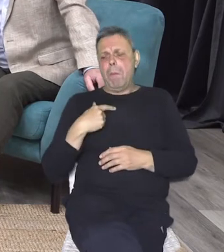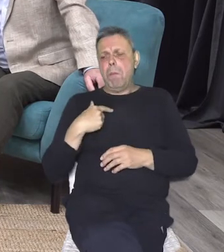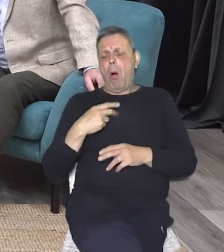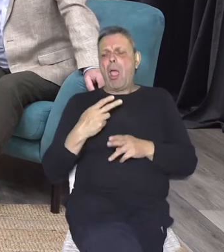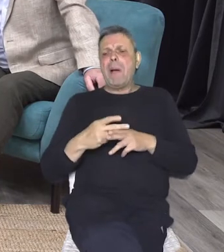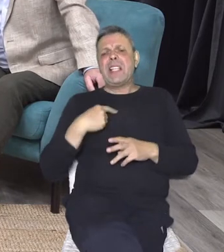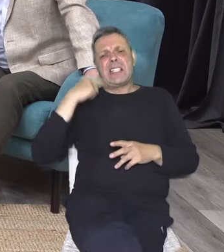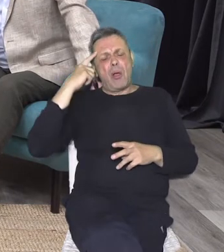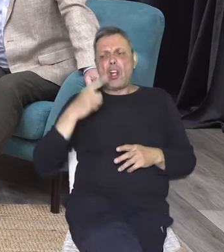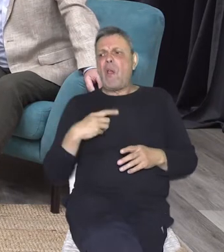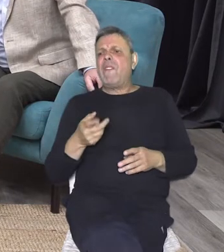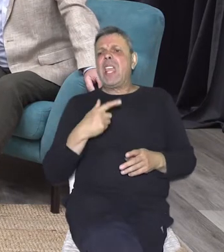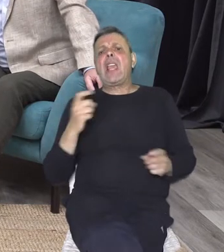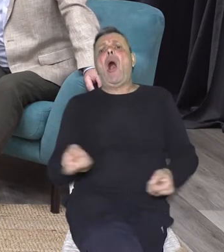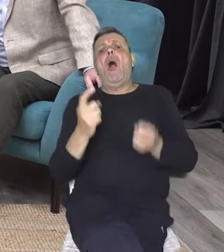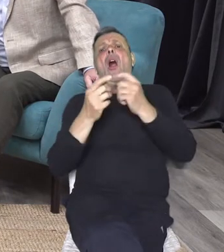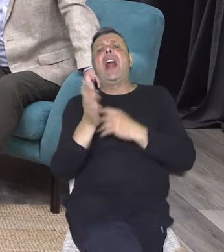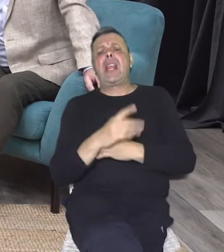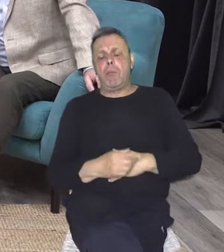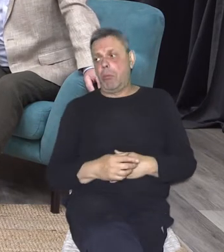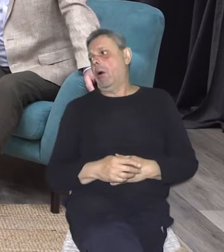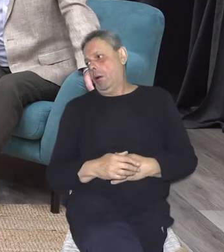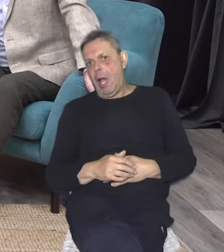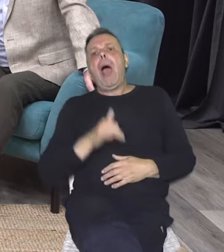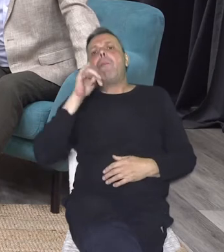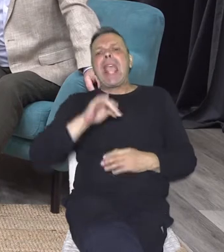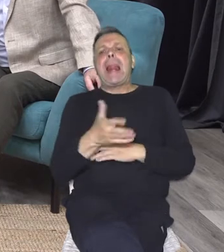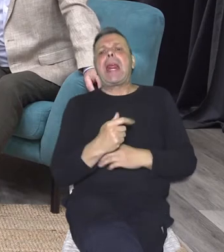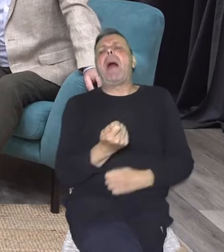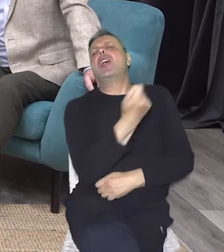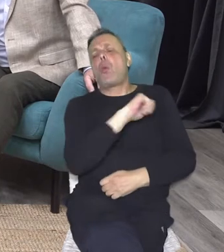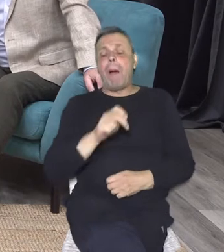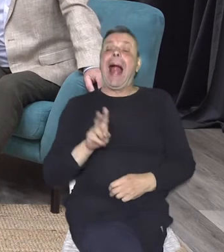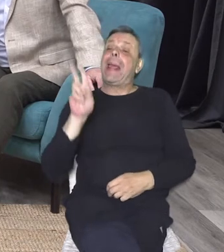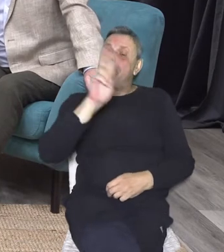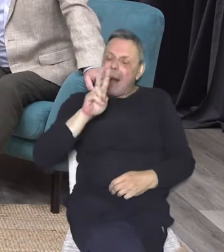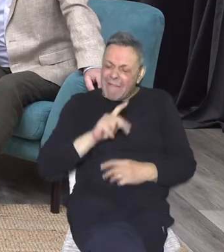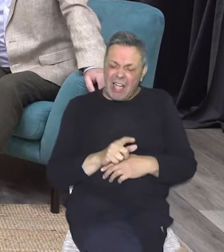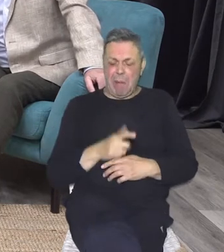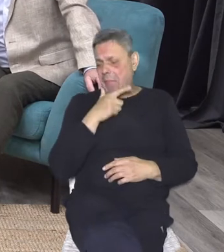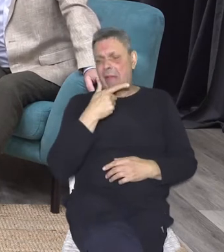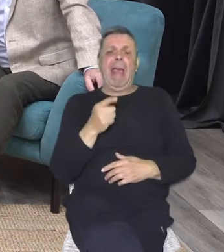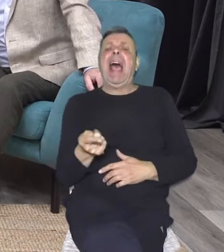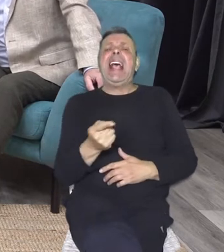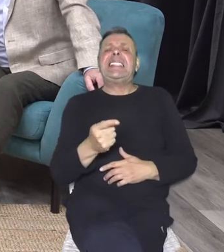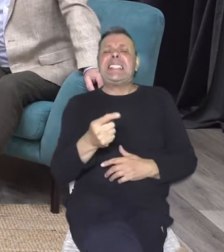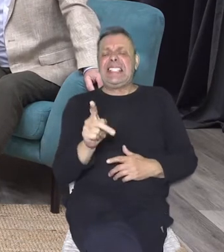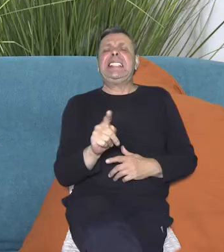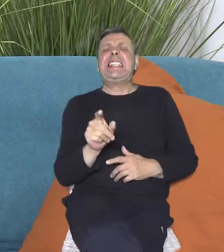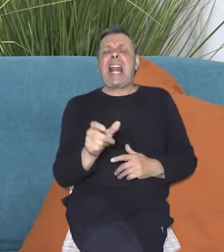reći, oj, vi promovirate ribu, a riba je skupa. Pa jesu orade možda ili brancini, ali da. Plava riba, znači srdele,